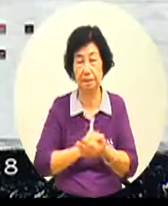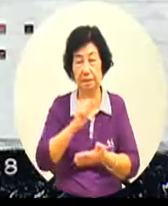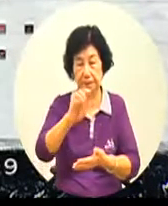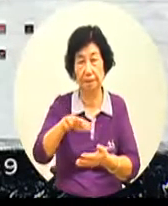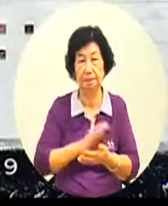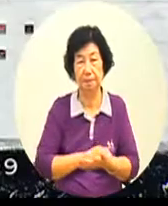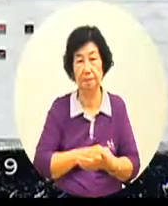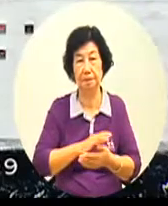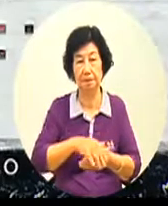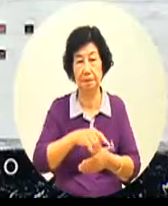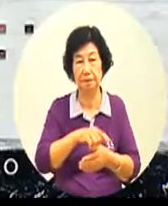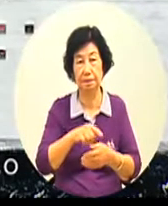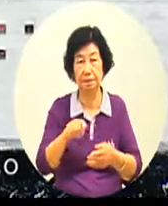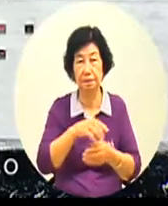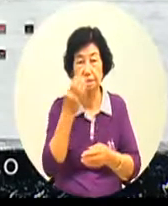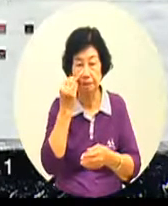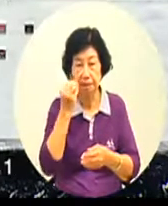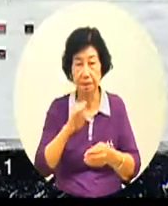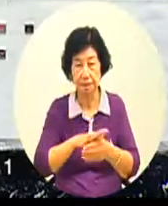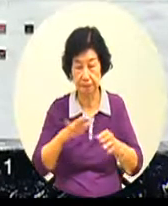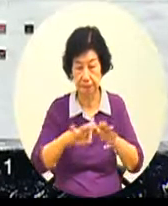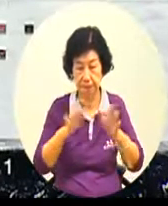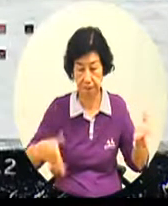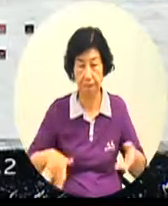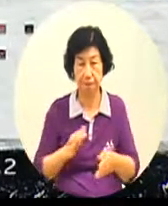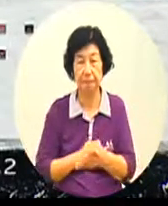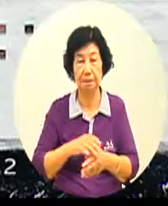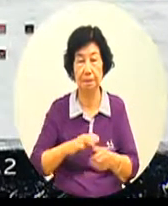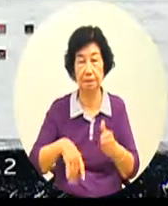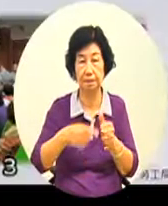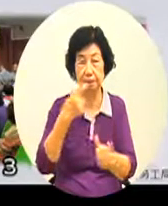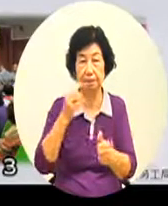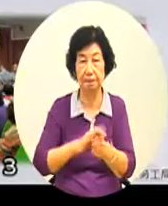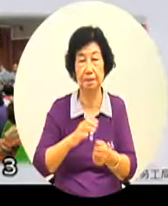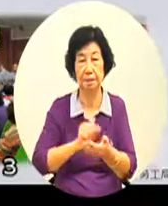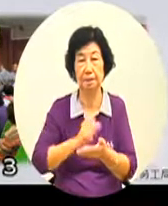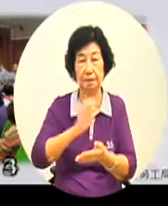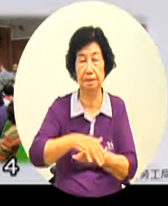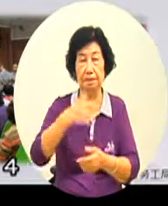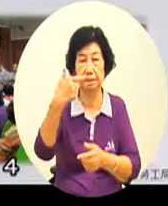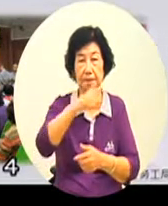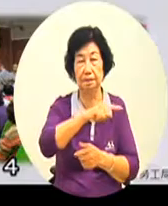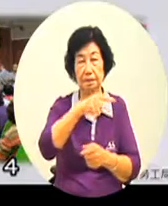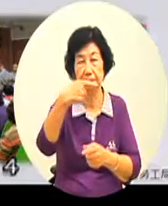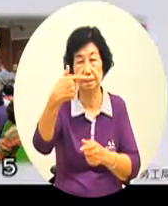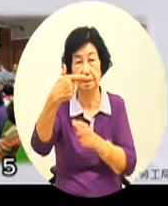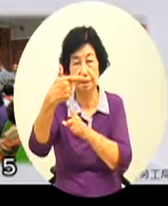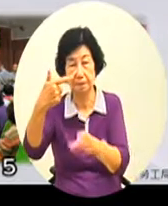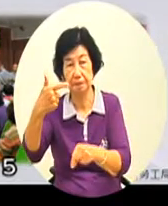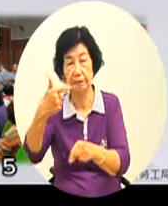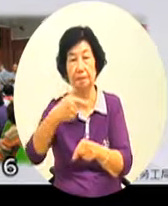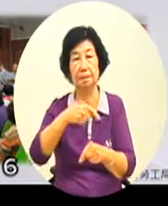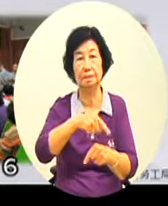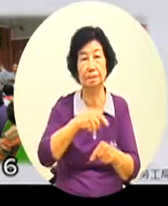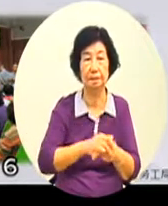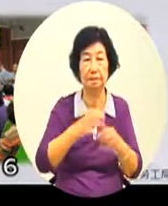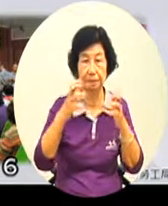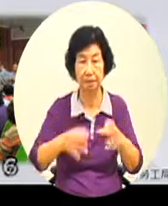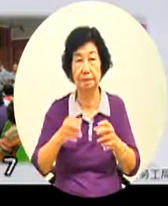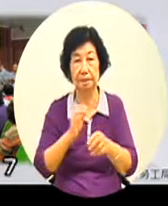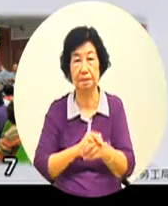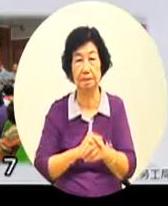员参阅简报大纲。首先报告本局今年上半年的创新施政作为，我们建制了职能导